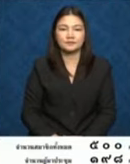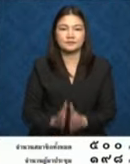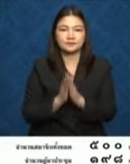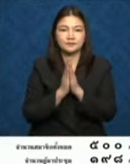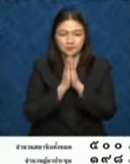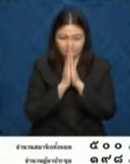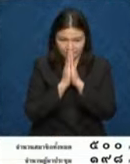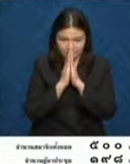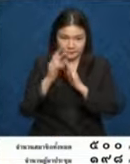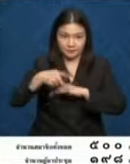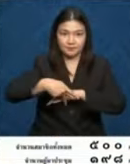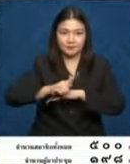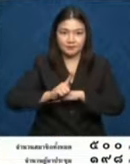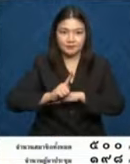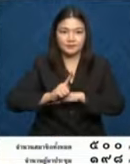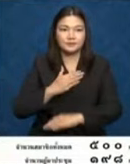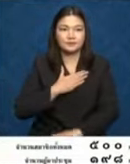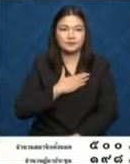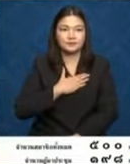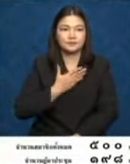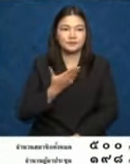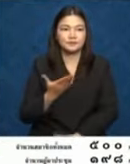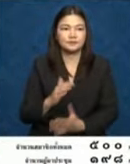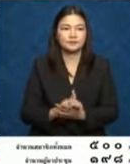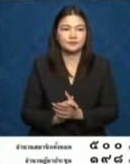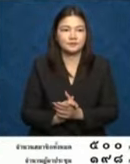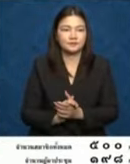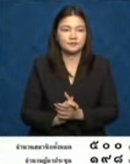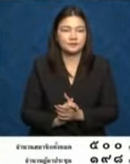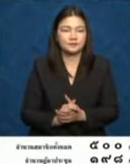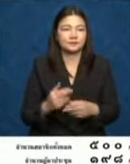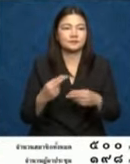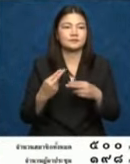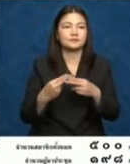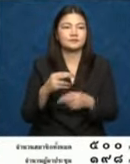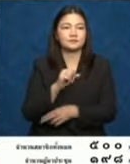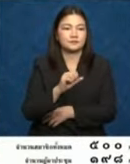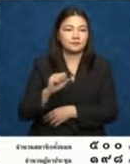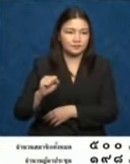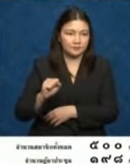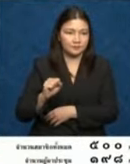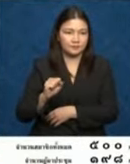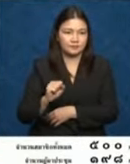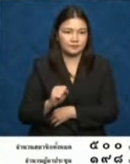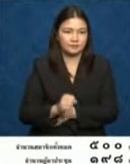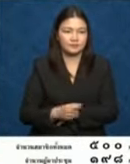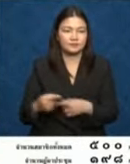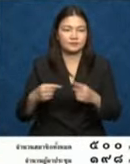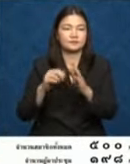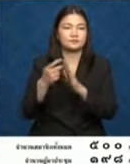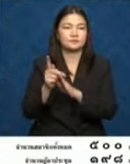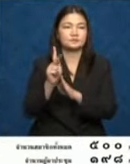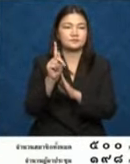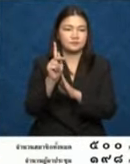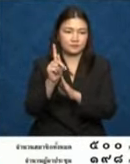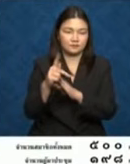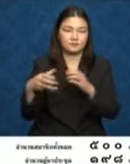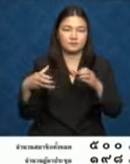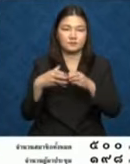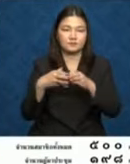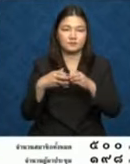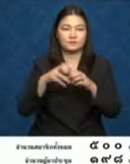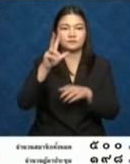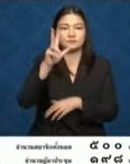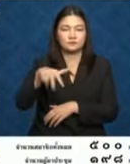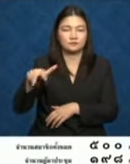ท่านประธานสภาที่เคารพค่ะดิฉันสารสนันท์ อันนพพรสมาชิกสภาผู้แทนราษฎรเขต9จังหวัดขอนแก่นพรรคเพื่อไทยค่ะวันนี้ข